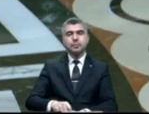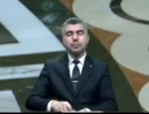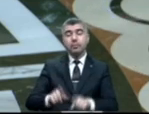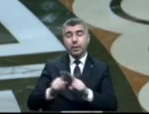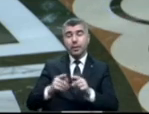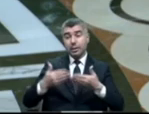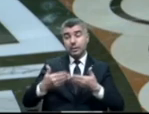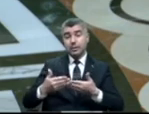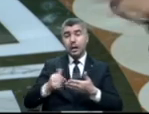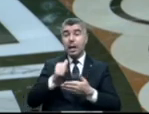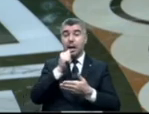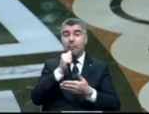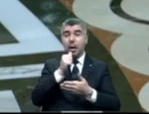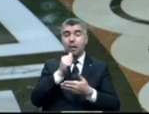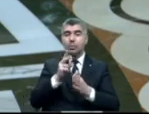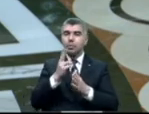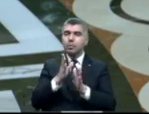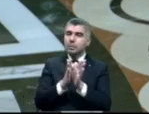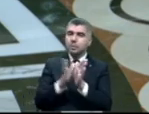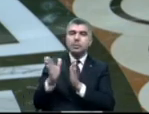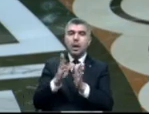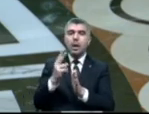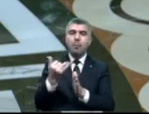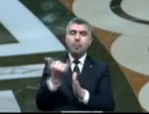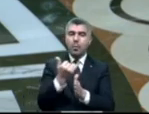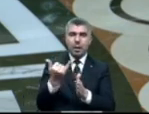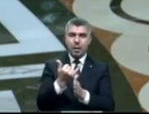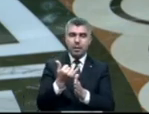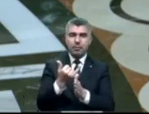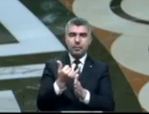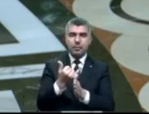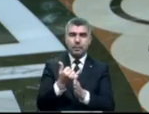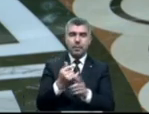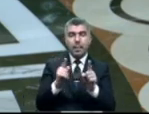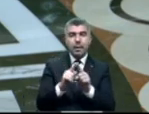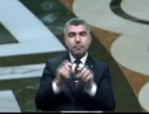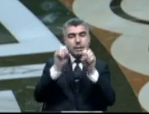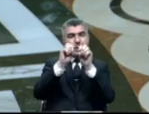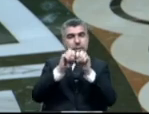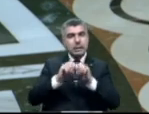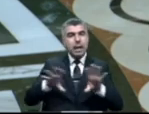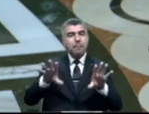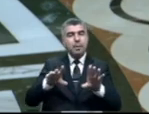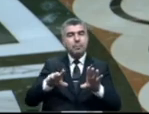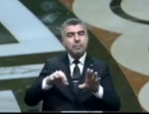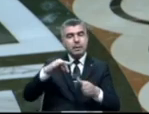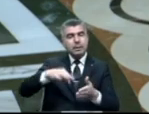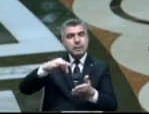الأوضاع المائية عندنا زوج ديال المحاور اللي جد مهمة، هو المتابعة ديال تعميم